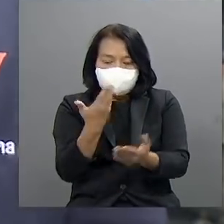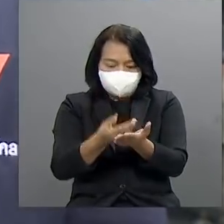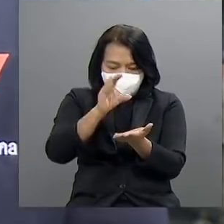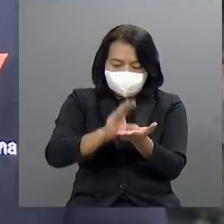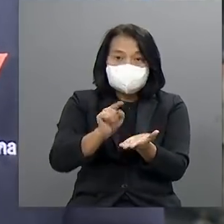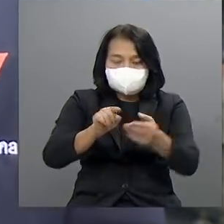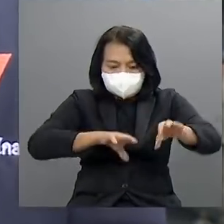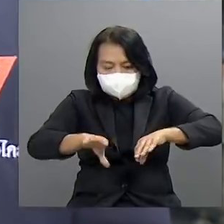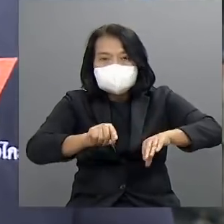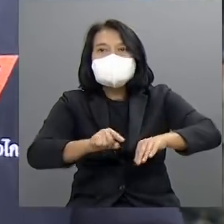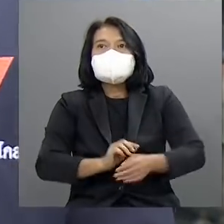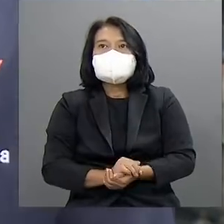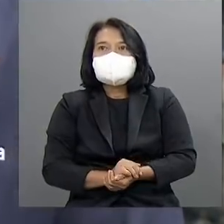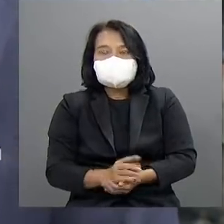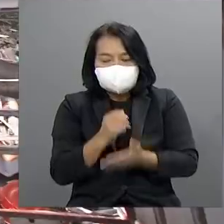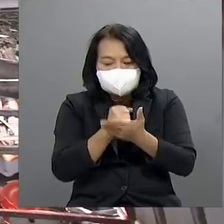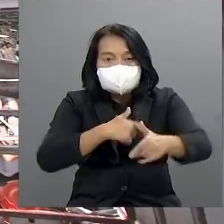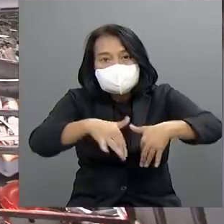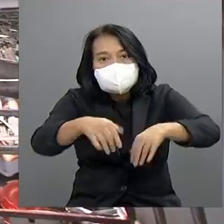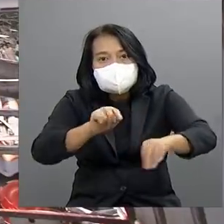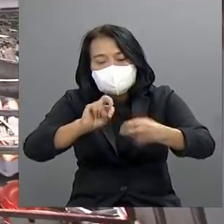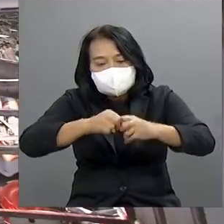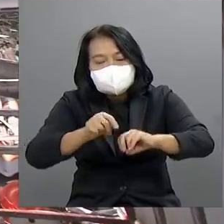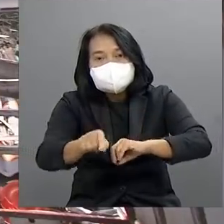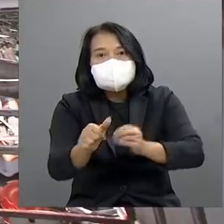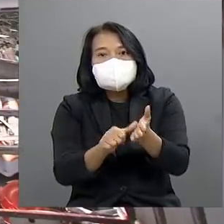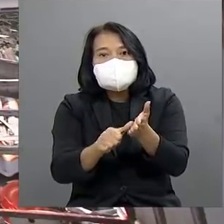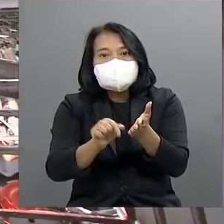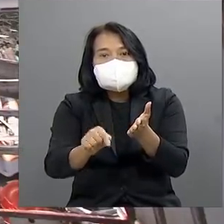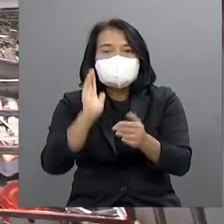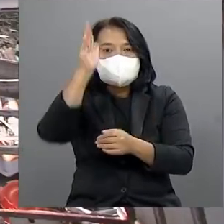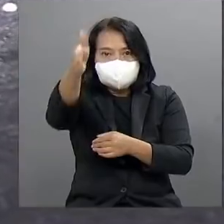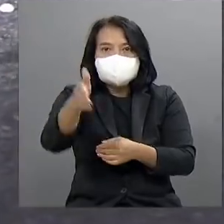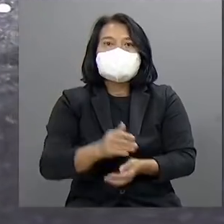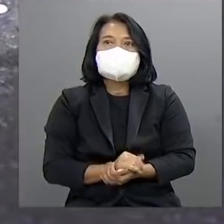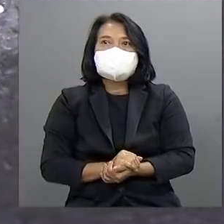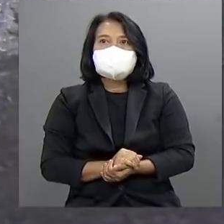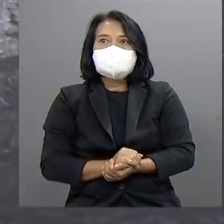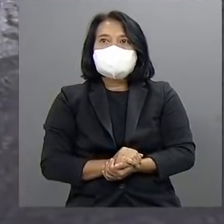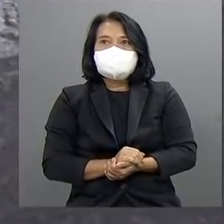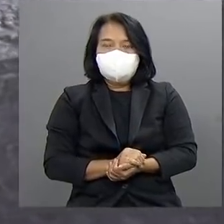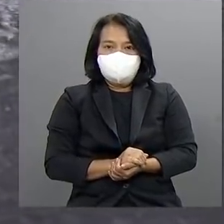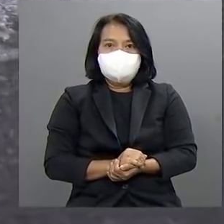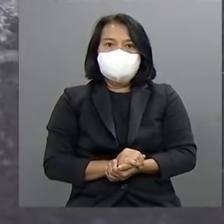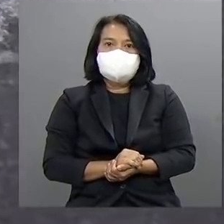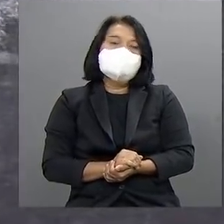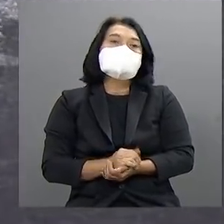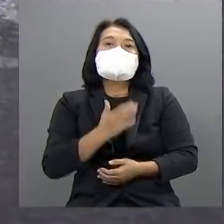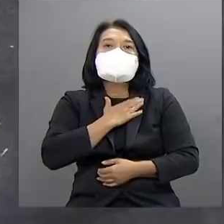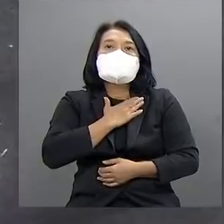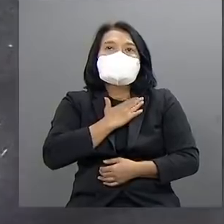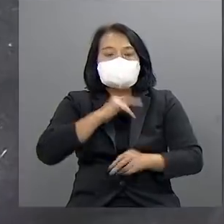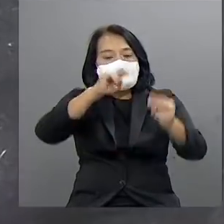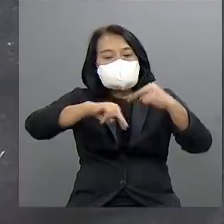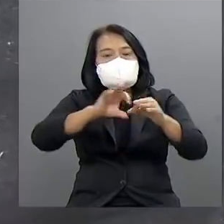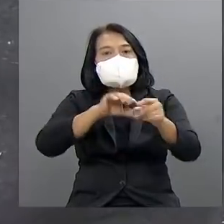พื่อดูแลชาวบ้านการปัญหาน้ำท่วมที่เกิดขึ้นในอนาคตด้วยนะครับ ขณะที่ดิฉันตรวจสอบกับนางสุภาพรศรีศาสนวงศ์นะคะผู้อ